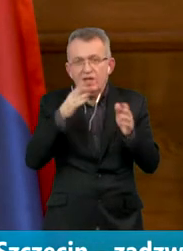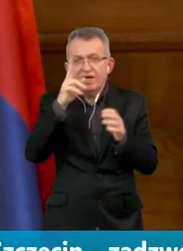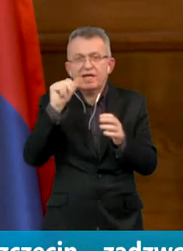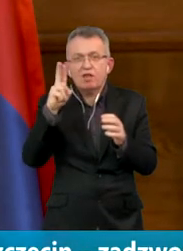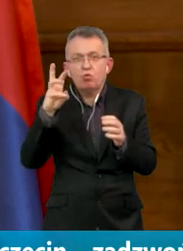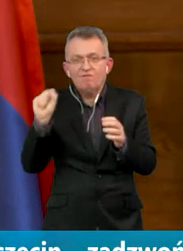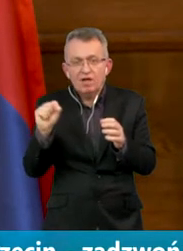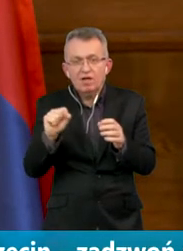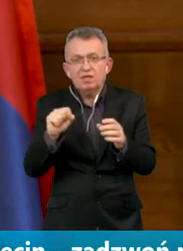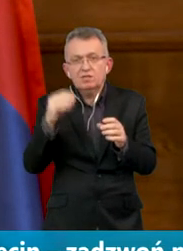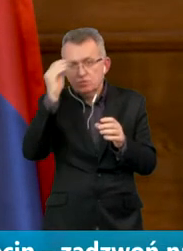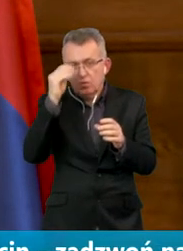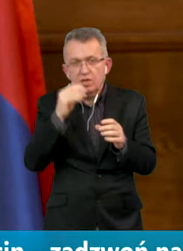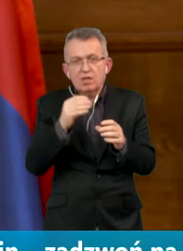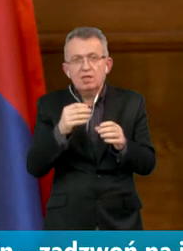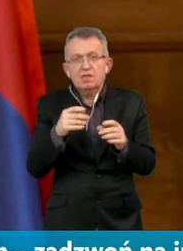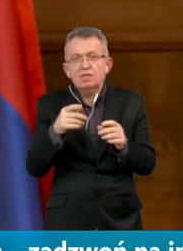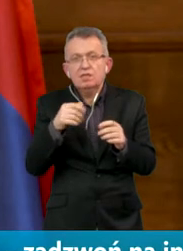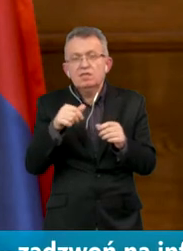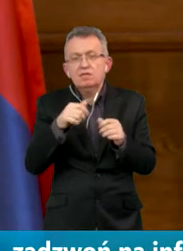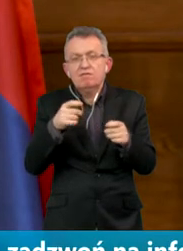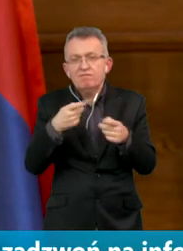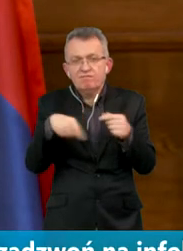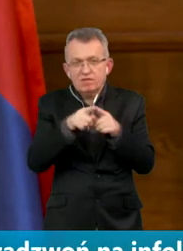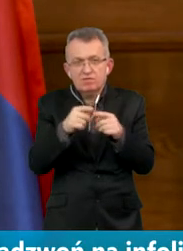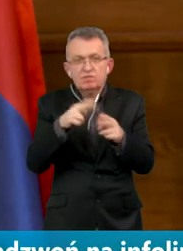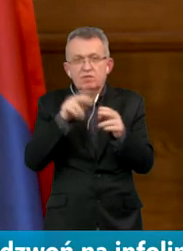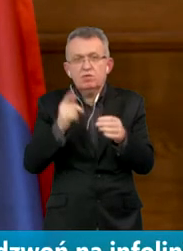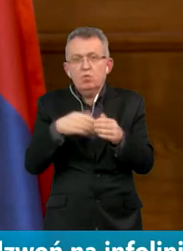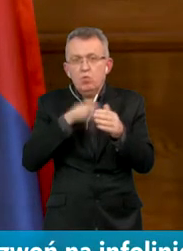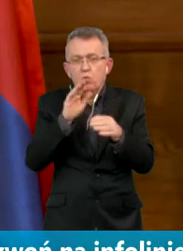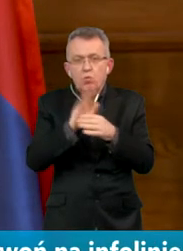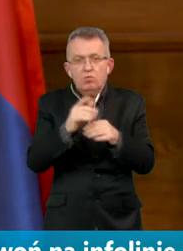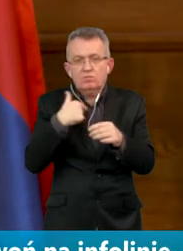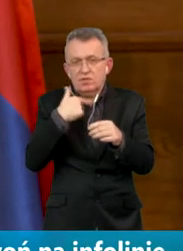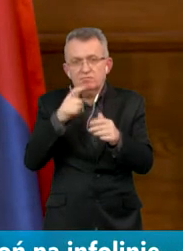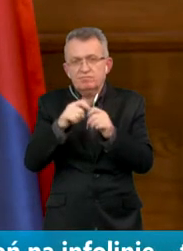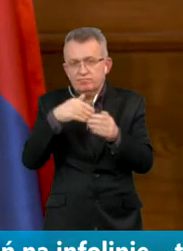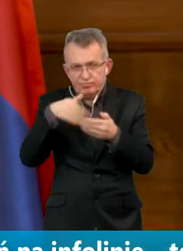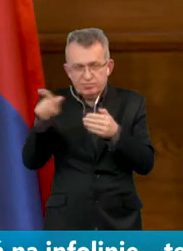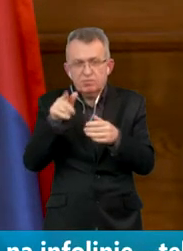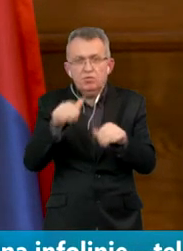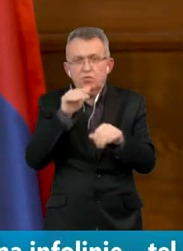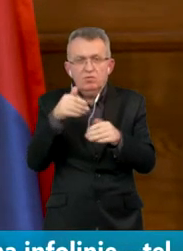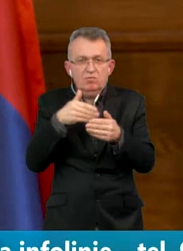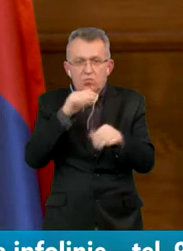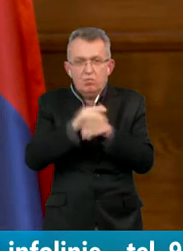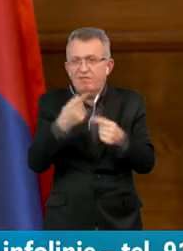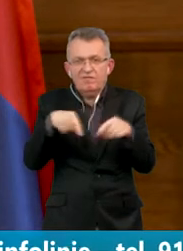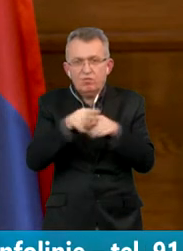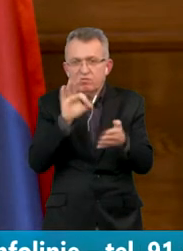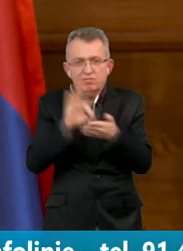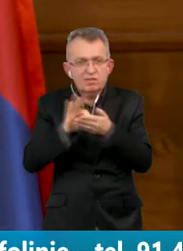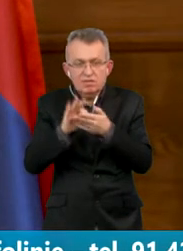niestety wykonawca zszedł z placu budowy na skutek wypowiedzenia tej umowy przez nas. Po prostu nie realizował w terminie